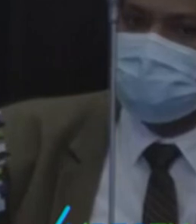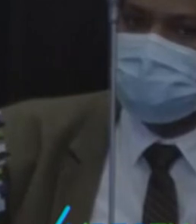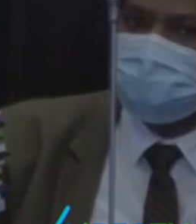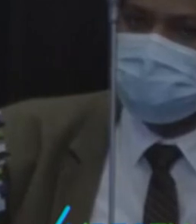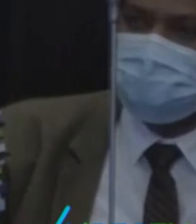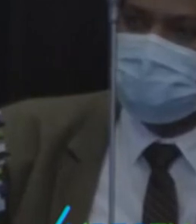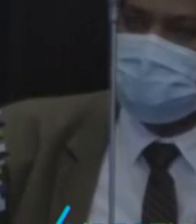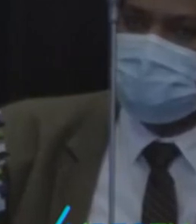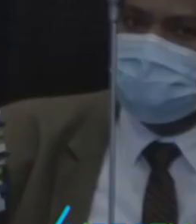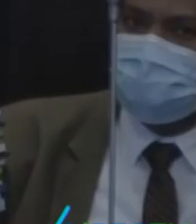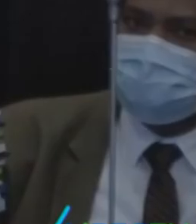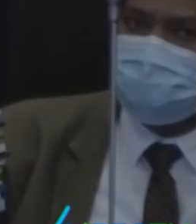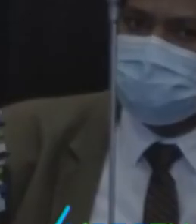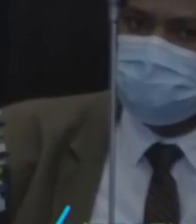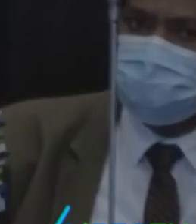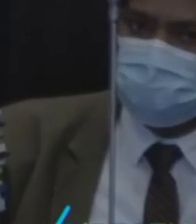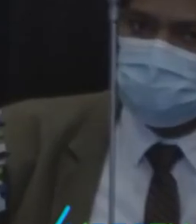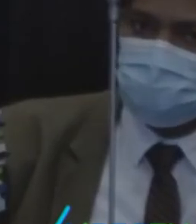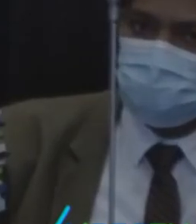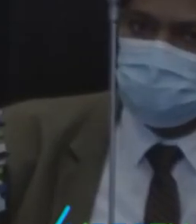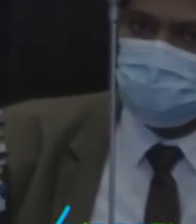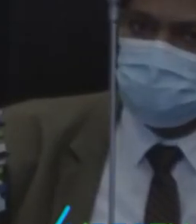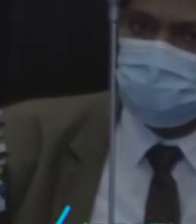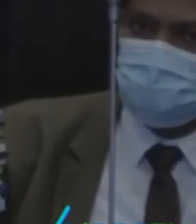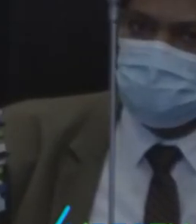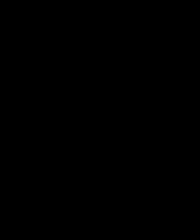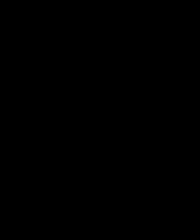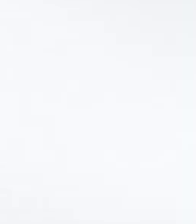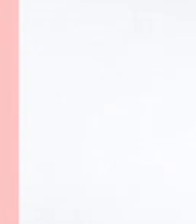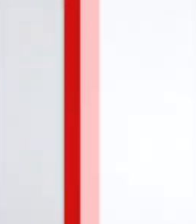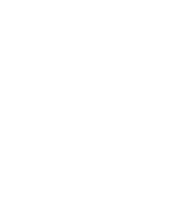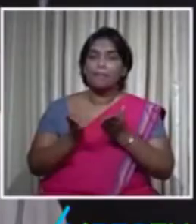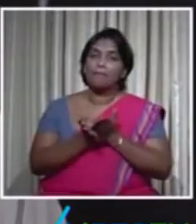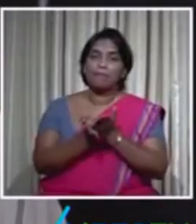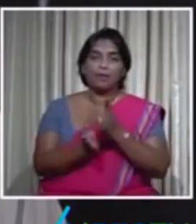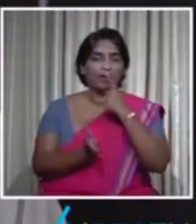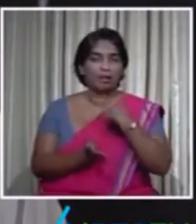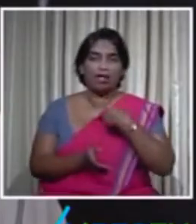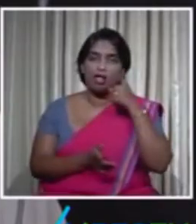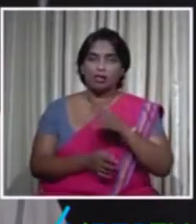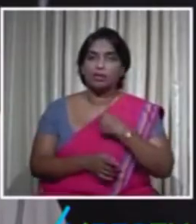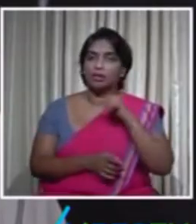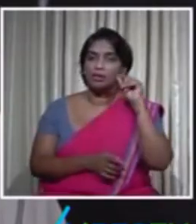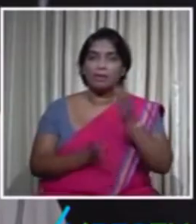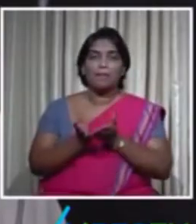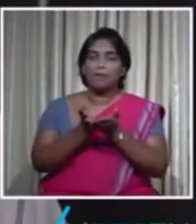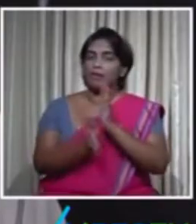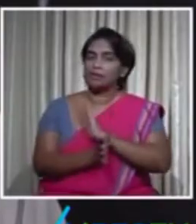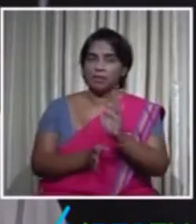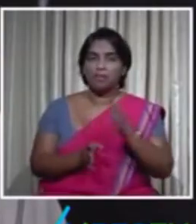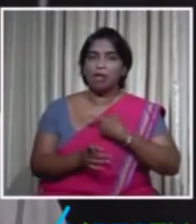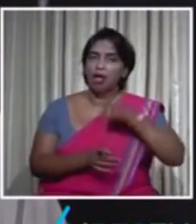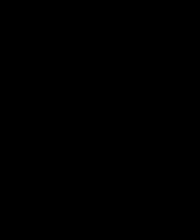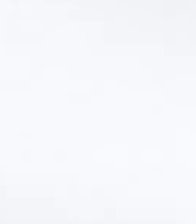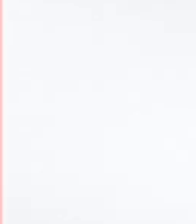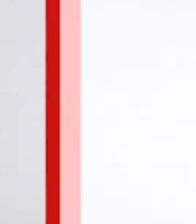හැබැයි අපෙන් අවසරය ඉල්ලලා තියනවා දැන්ට නොමිලේ කරගෙන යන්න අපි ඒ සඳහා අවසර මේ වෙද්දි දීලා තියනවා අපි පෑදිලෙම කියනවා පාරුවක් දාන්න එපා අපි අවසර ලබා